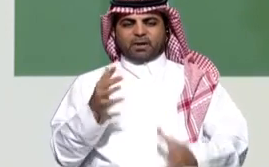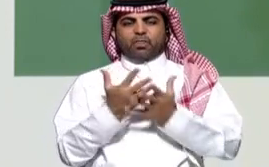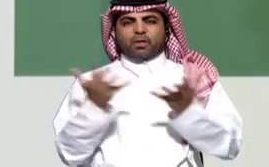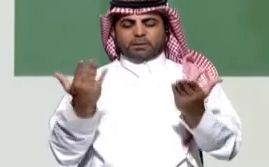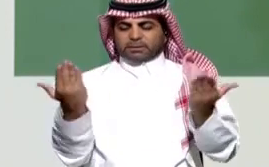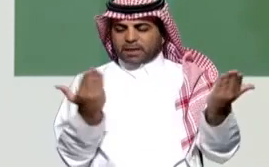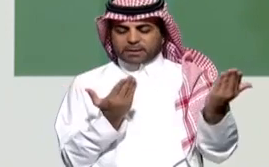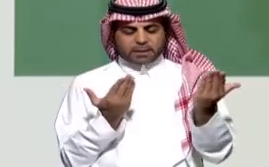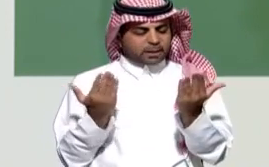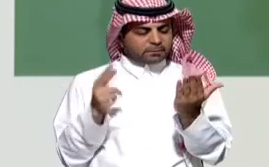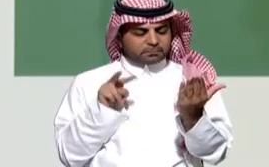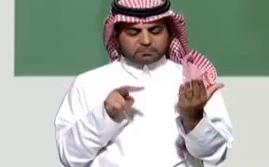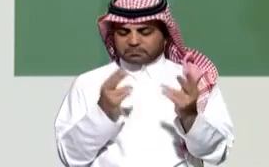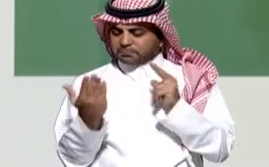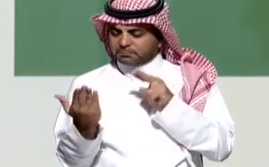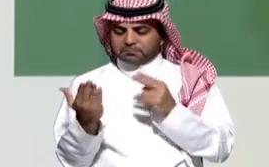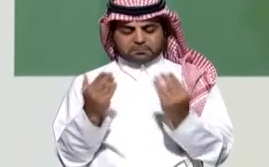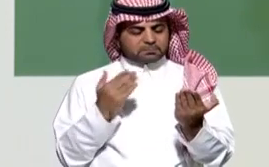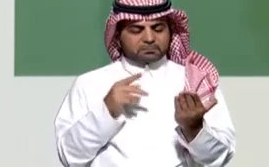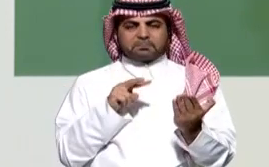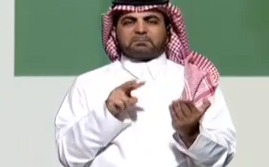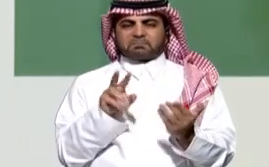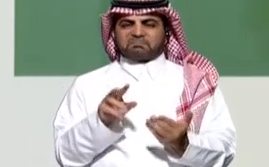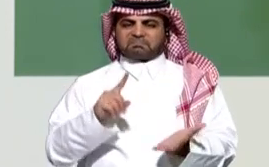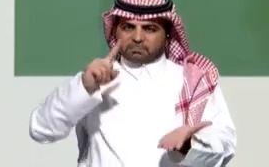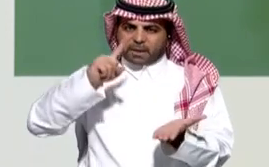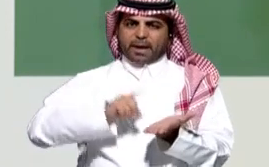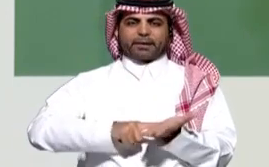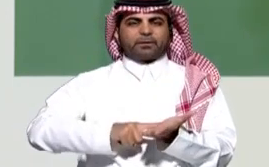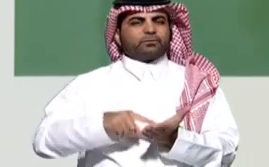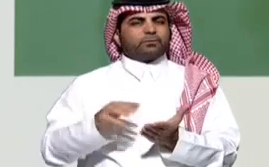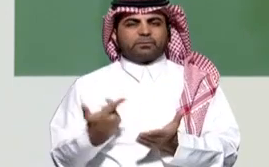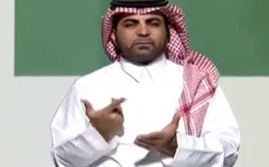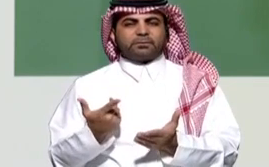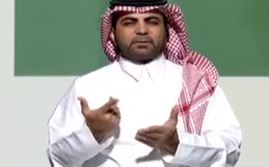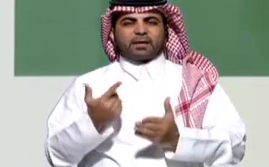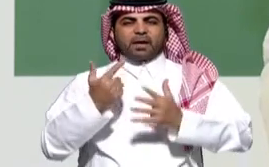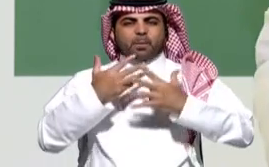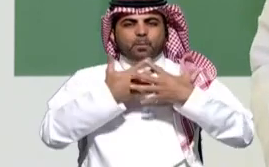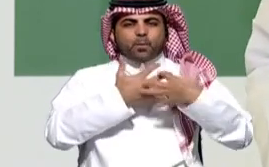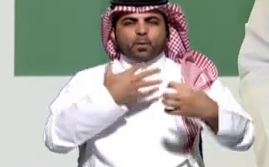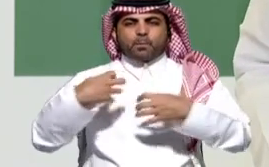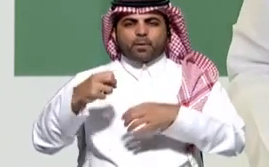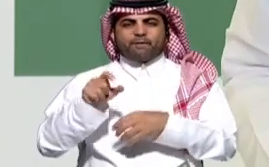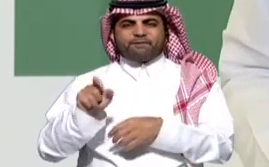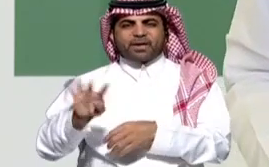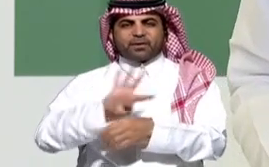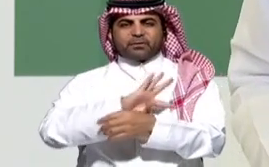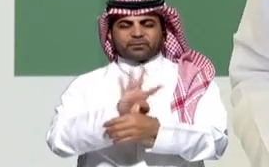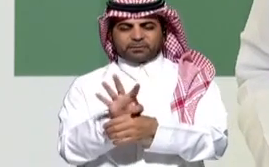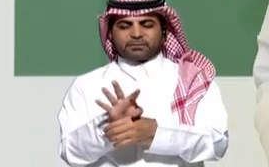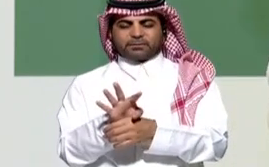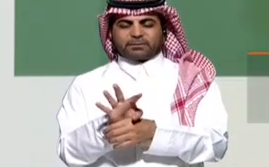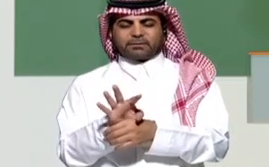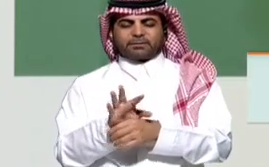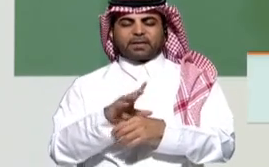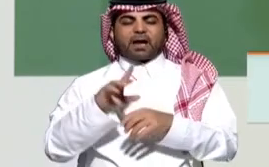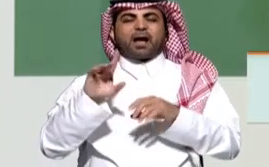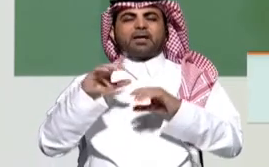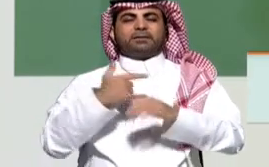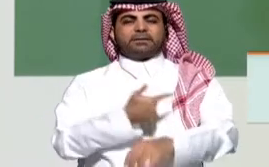العلمية الرئيسية المؤكدة والمعتمدة والمعتبرة، وأيضا ما تبثه منظمة الصحة